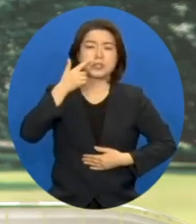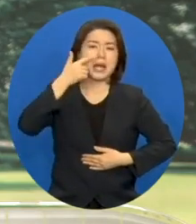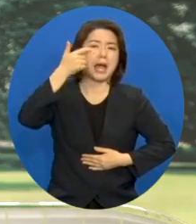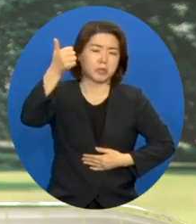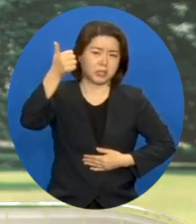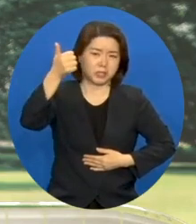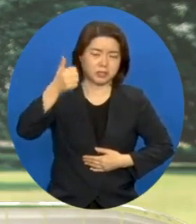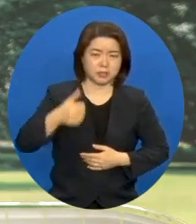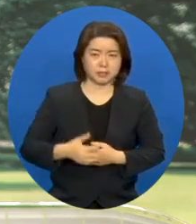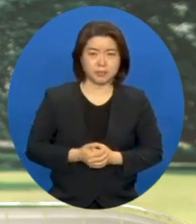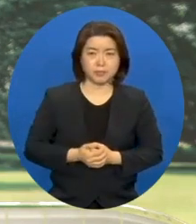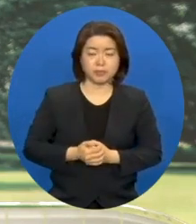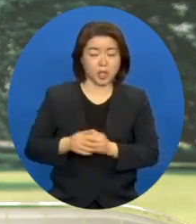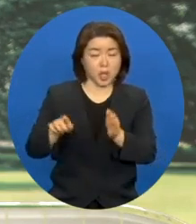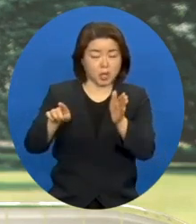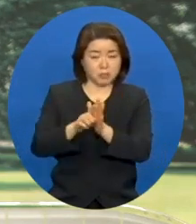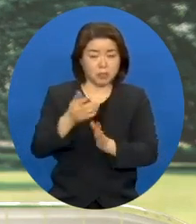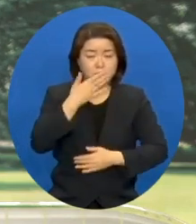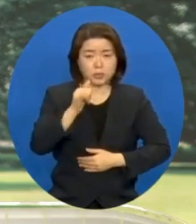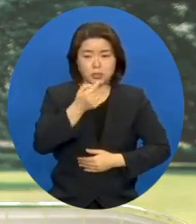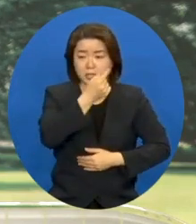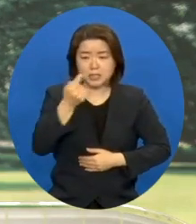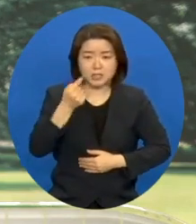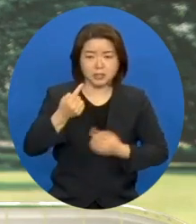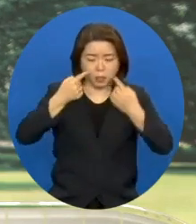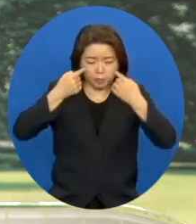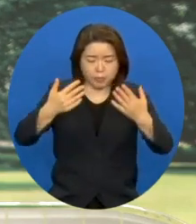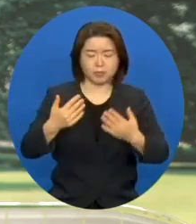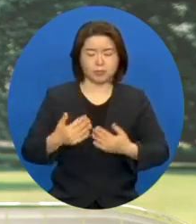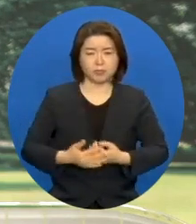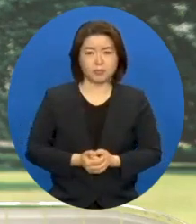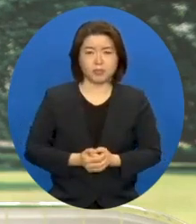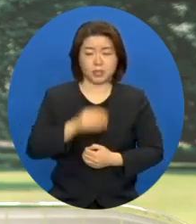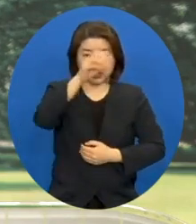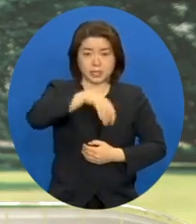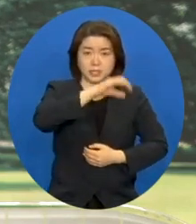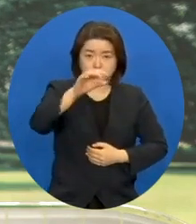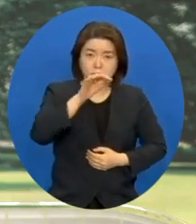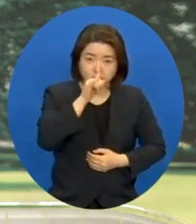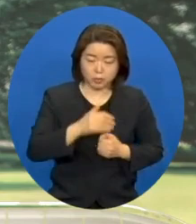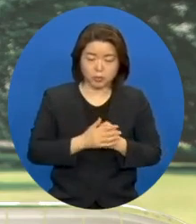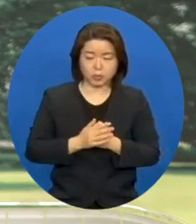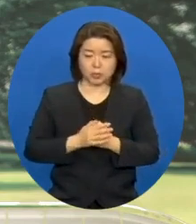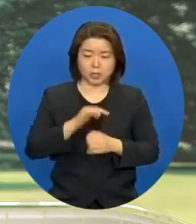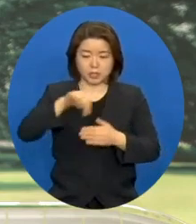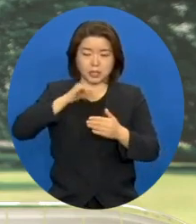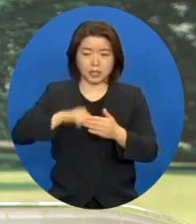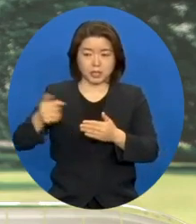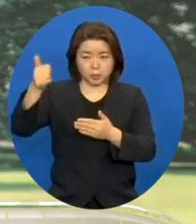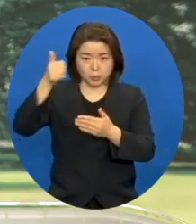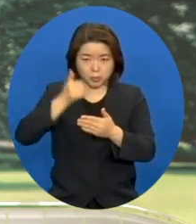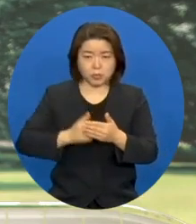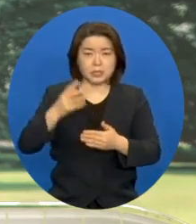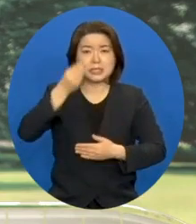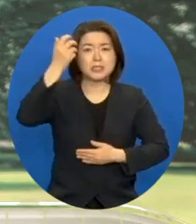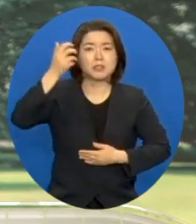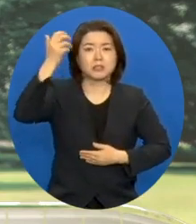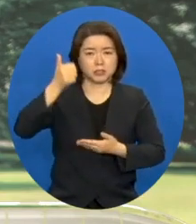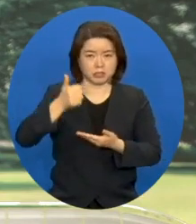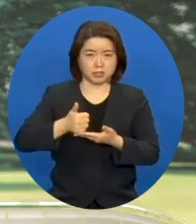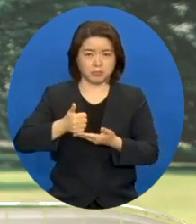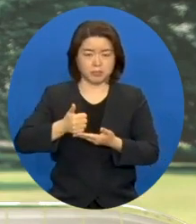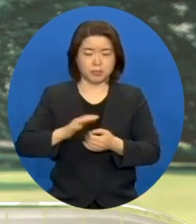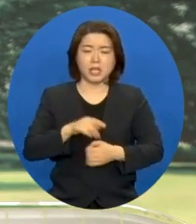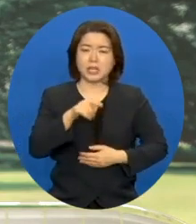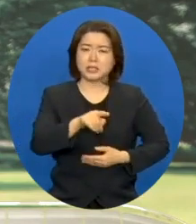아버지시다. 믿을 수 있는 증거가 너무 분명해요. 십자가요 우리 안에 오신 성령이십니다.